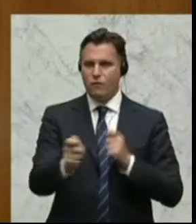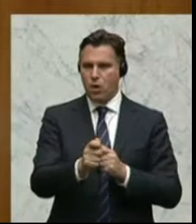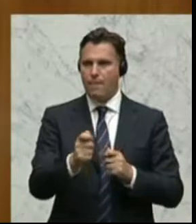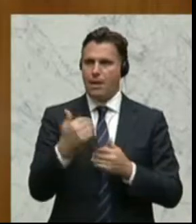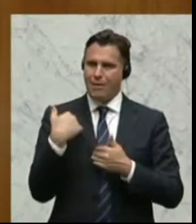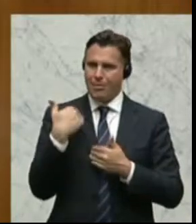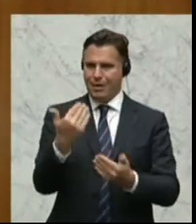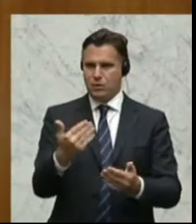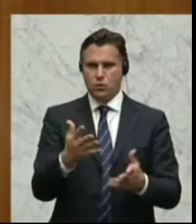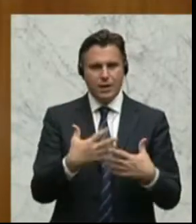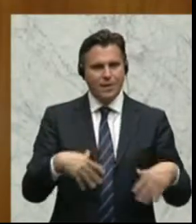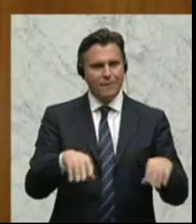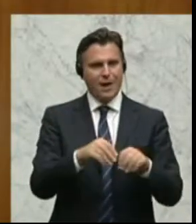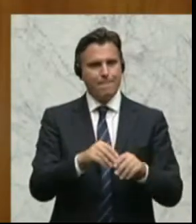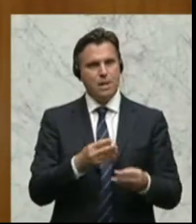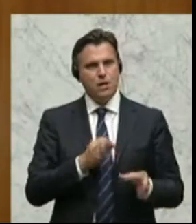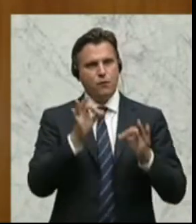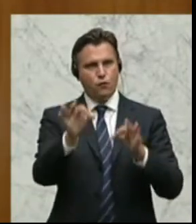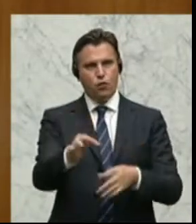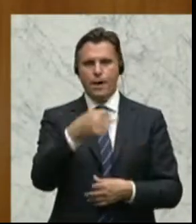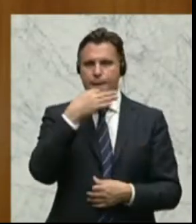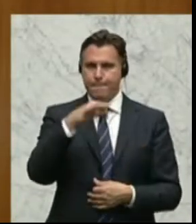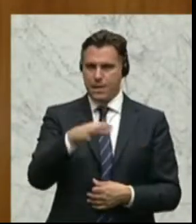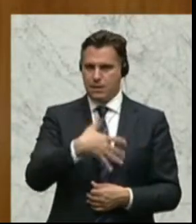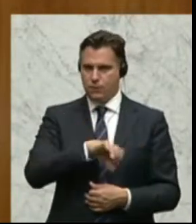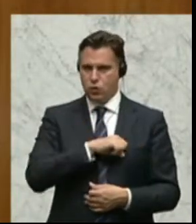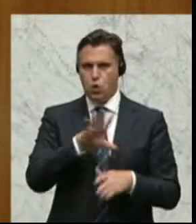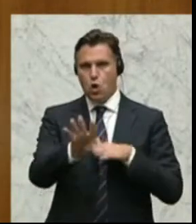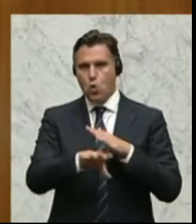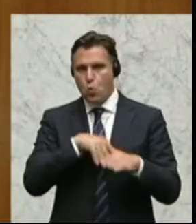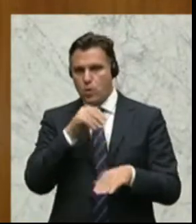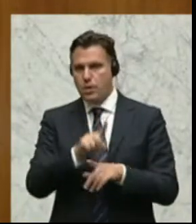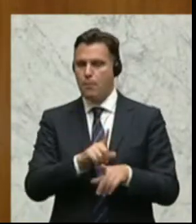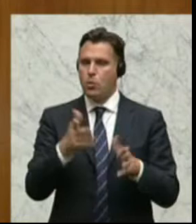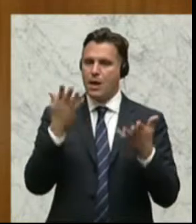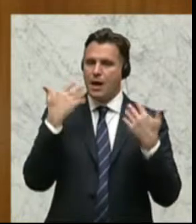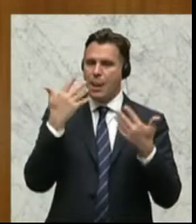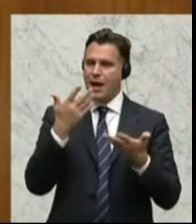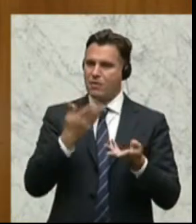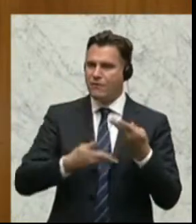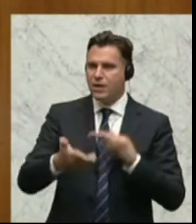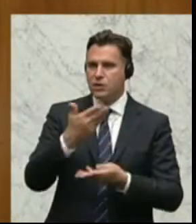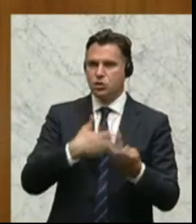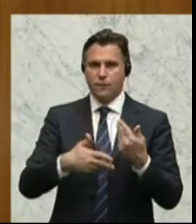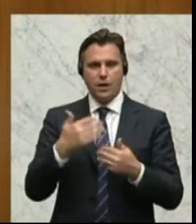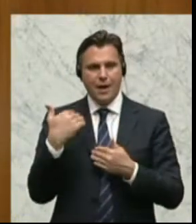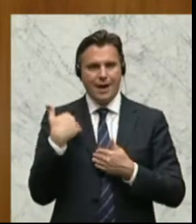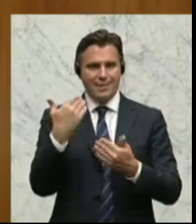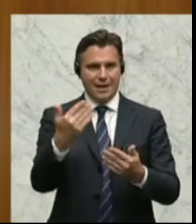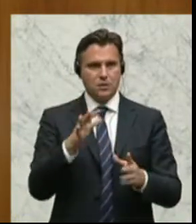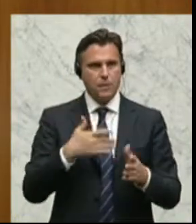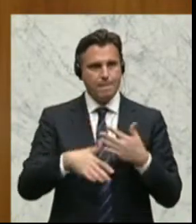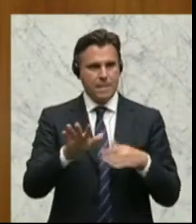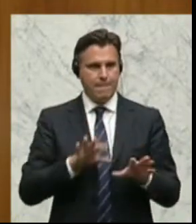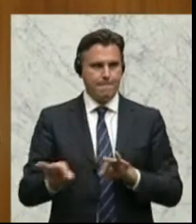Familien besser stellen. Ich will für Unternehmen und Landwirte auch eine Entlastung herbeiführen, damit Beschäftigung fördern. Ich möchte